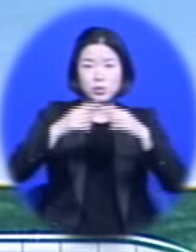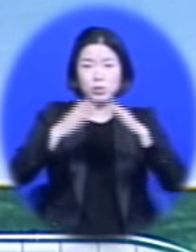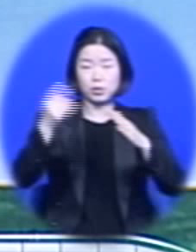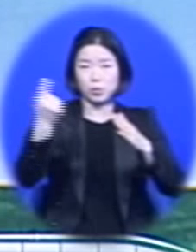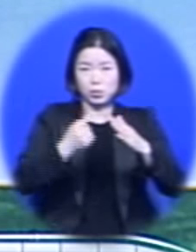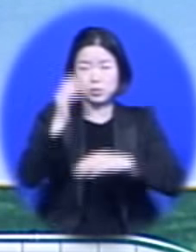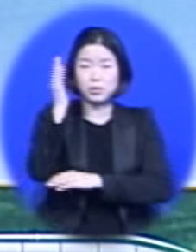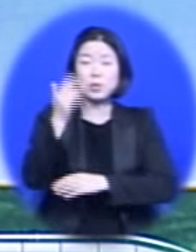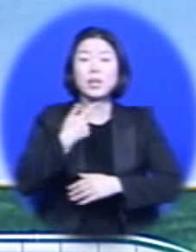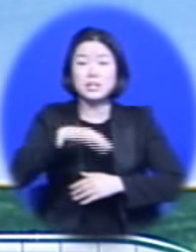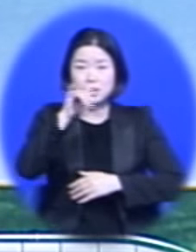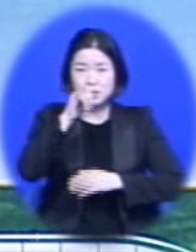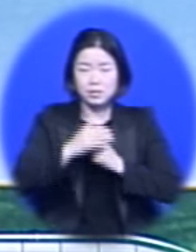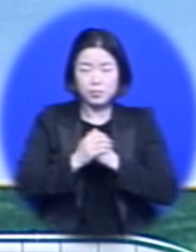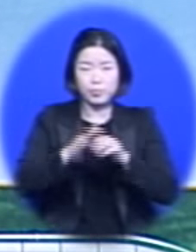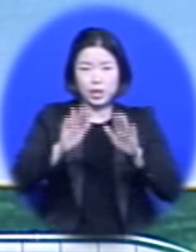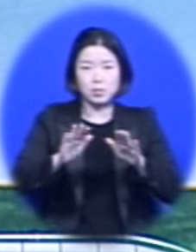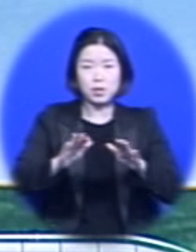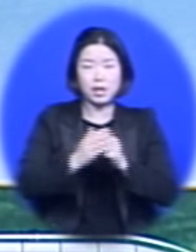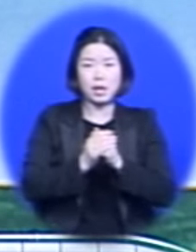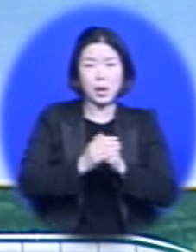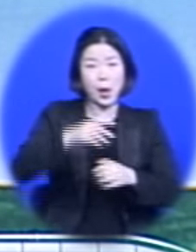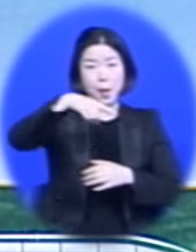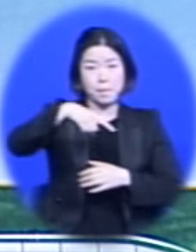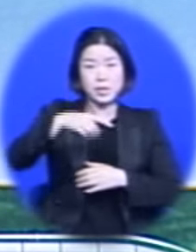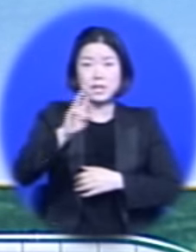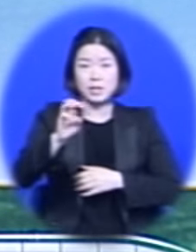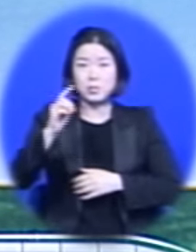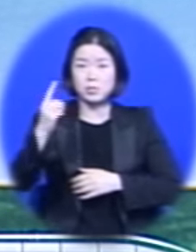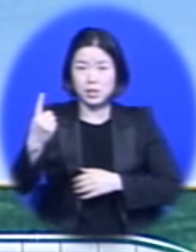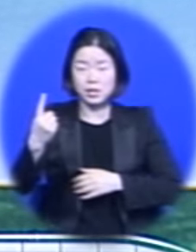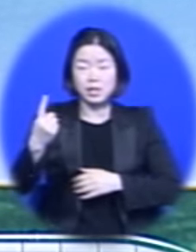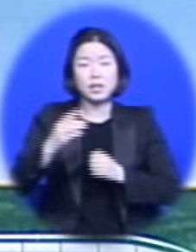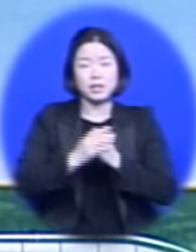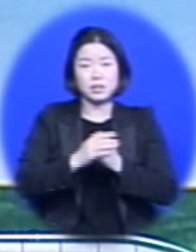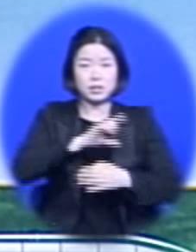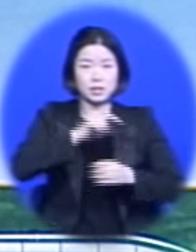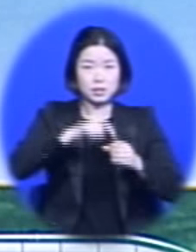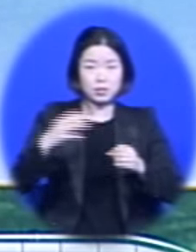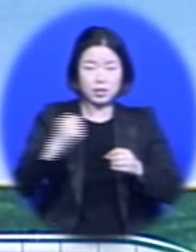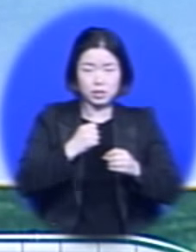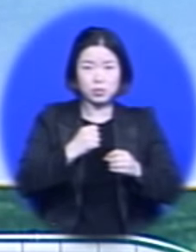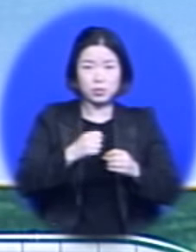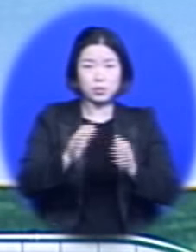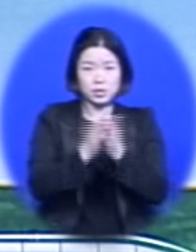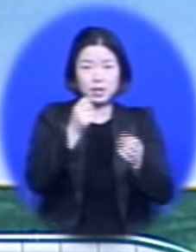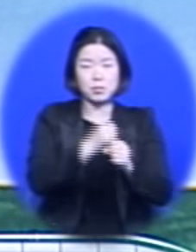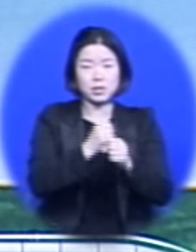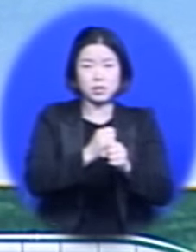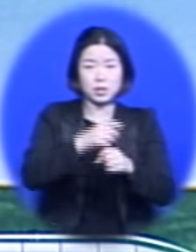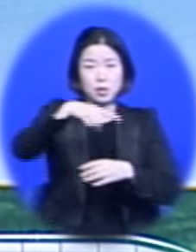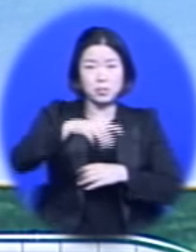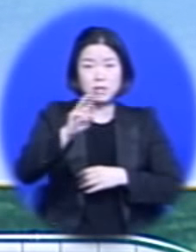하셨죠. 그분이 이번에 P31이라고 하는 제목으로 책을 쓰셨습니다. 이 P31은